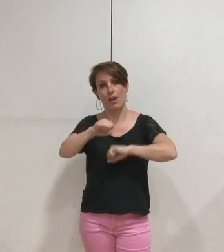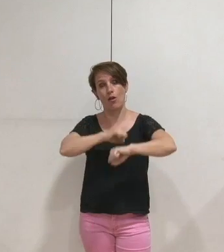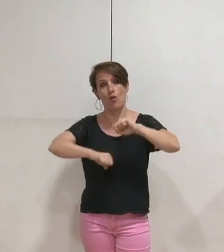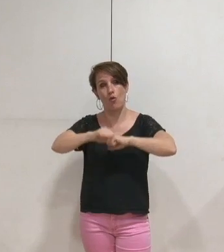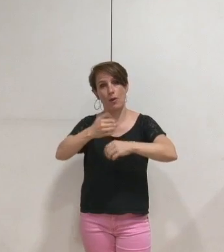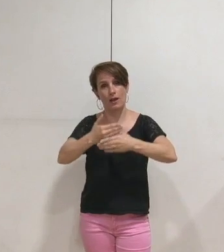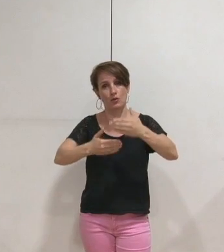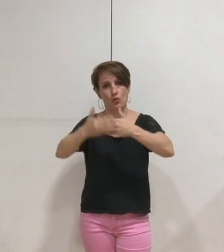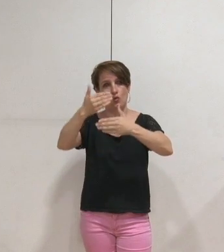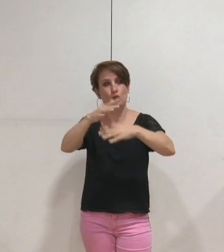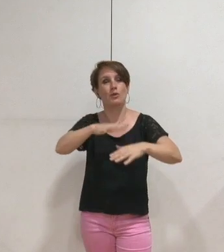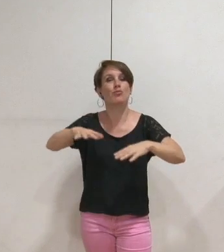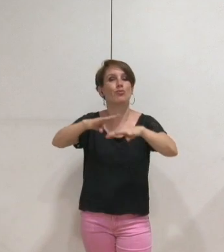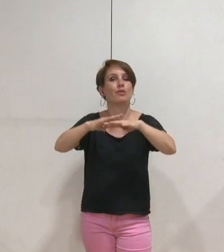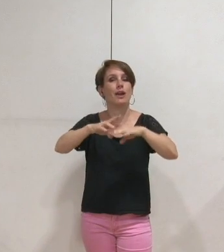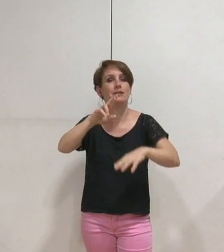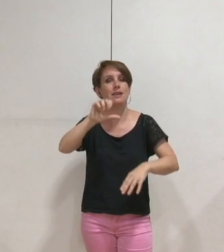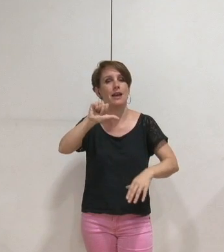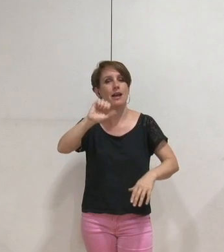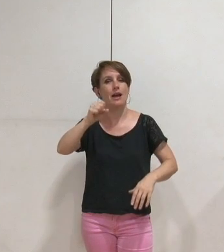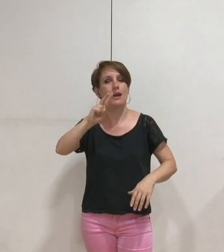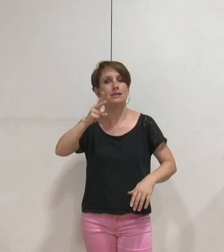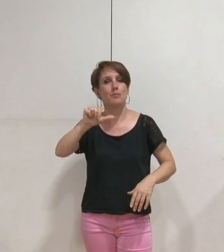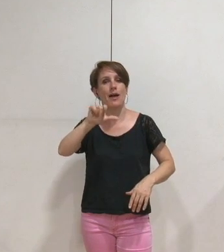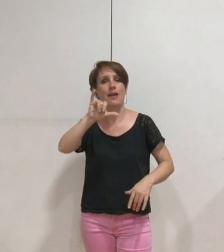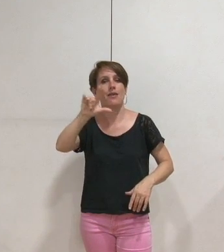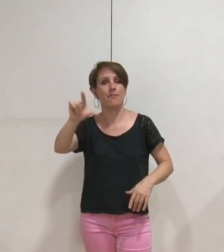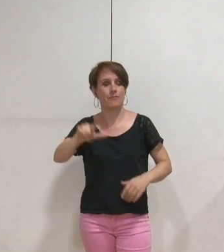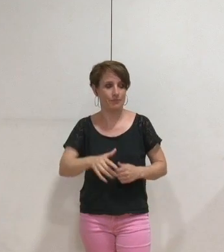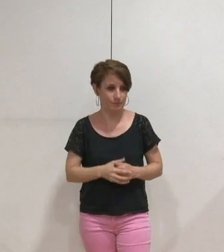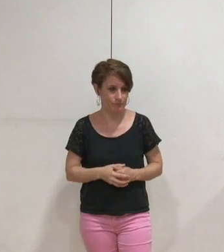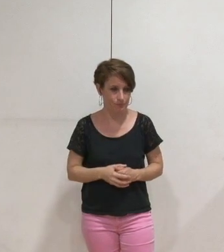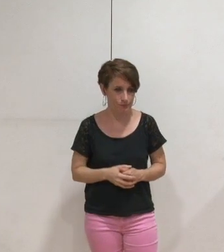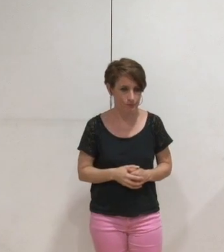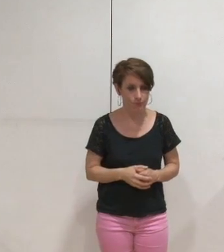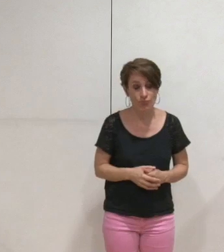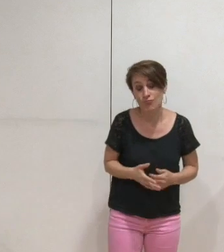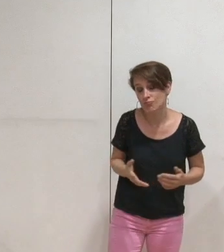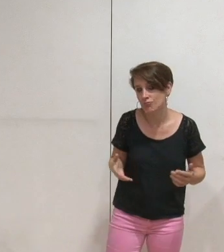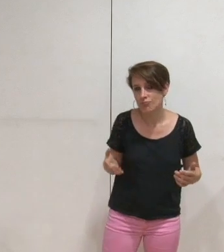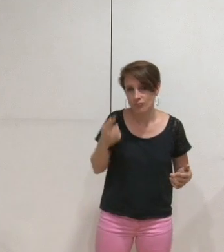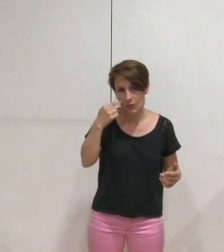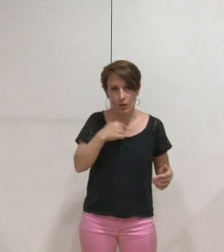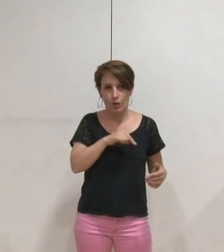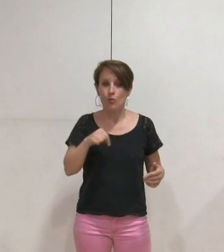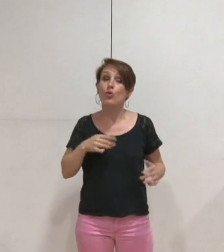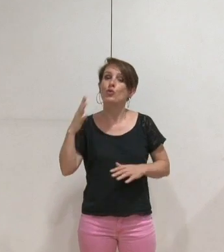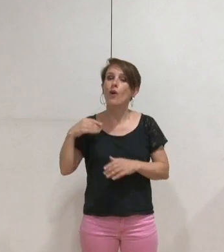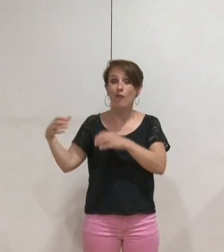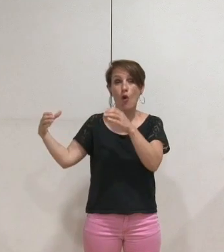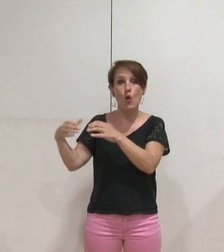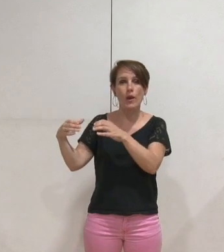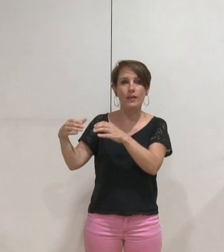àambert raspaille nous avions dit que enfin bon bref on avait soutenu le collectif à l'époque sur